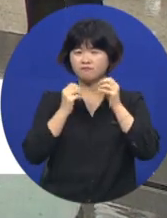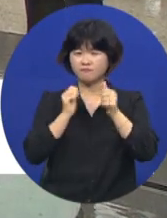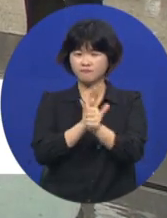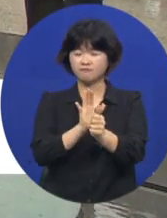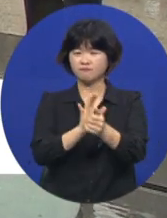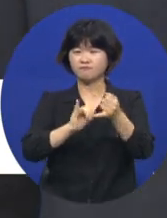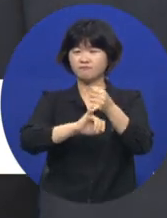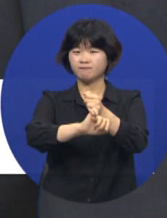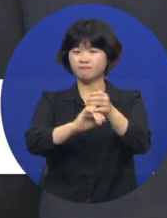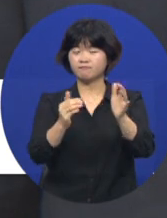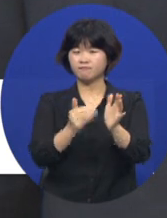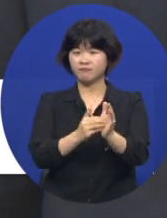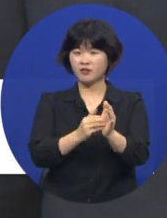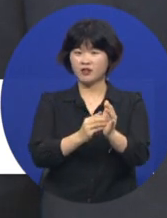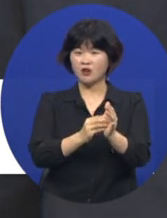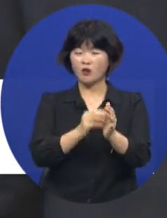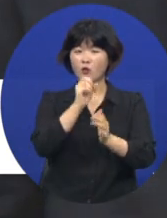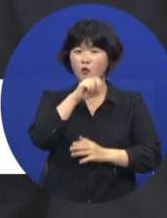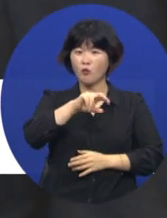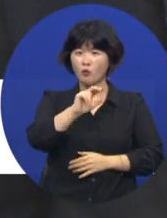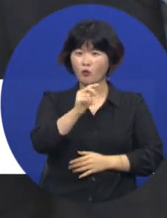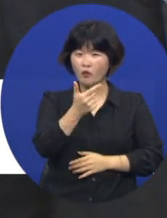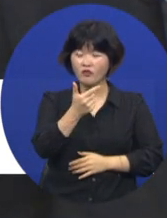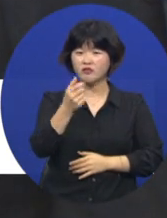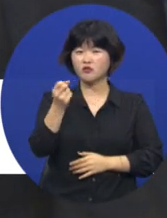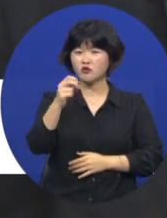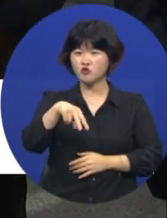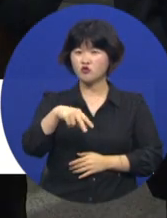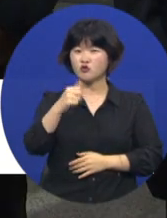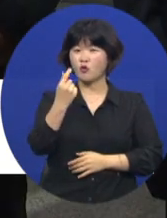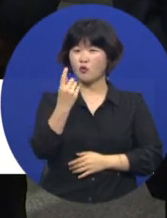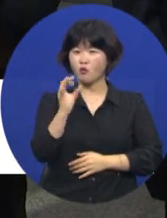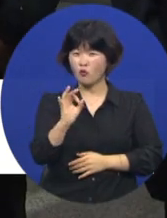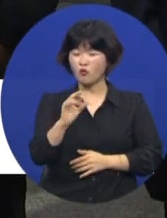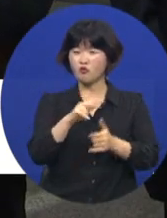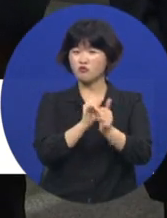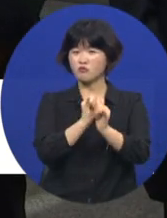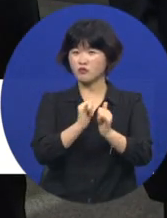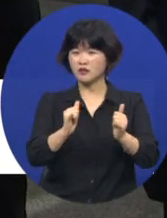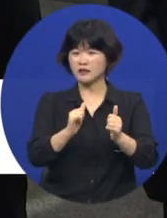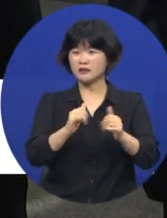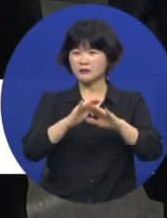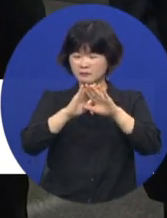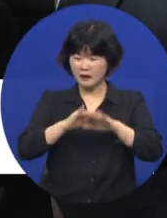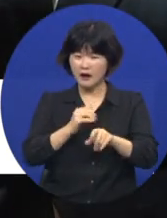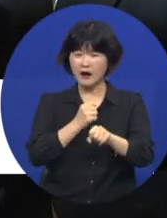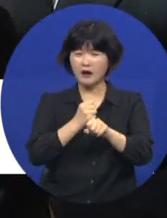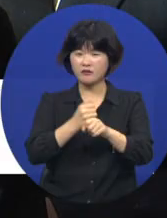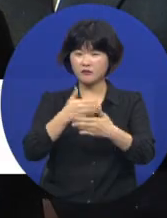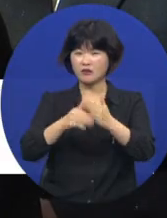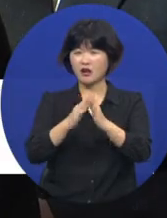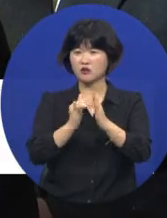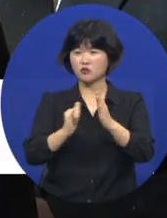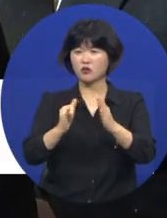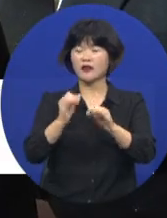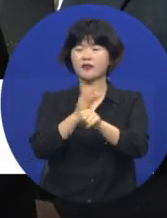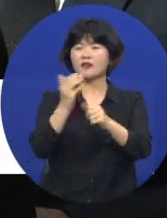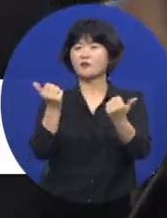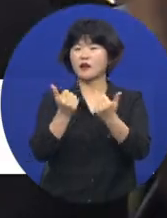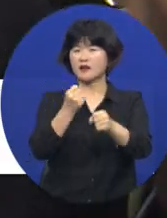공약했습니다. 원희룡, 유승민, 윤석열 후보는 4.3 평화공원을 잇따라 참배하고 유족들과 간담회를